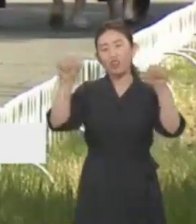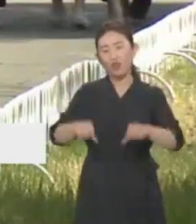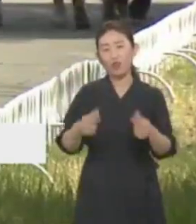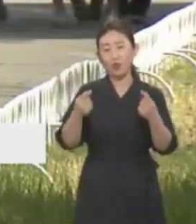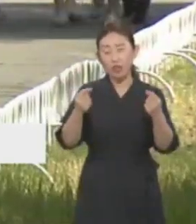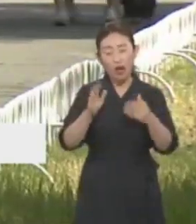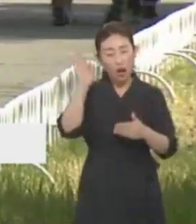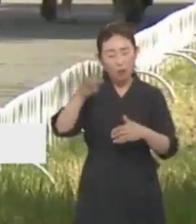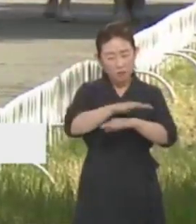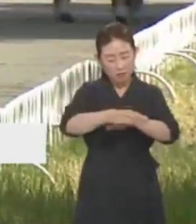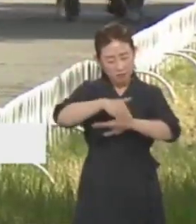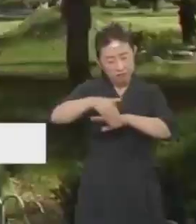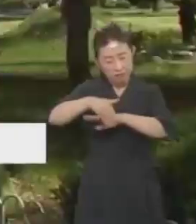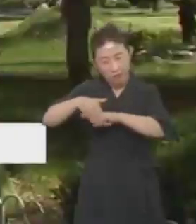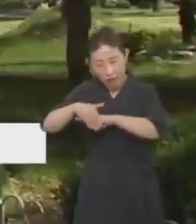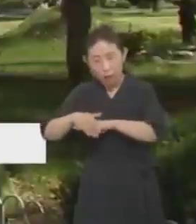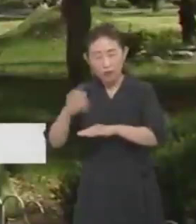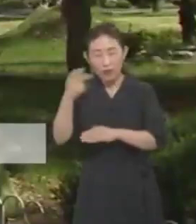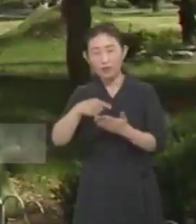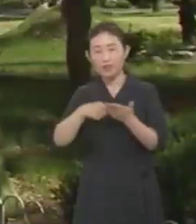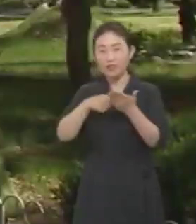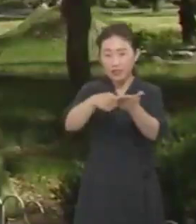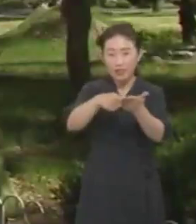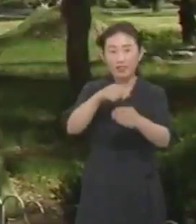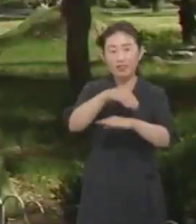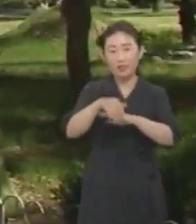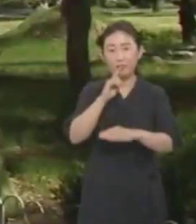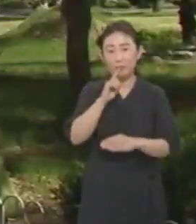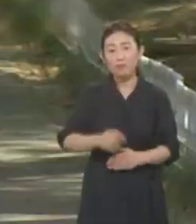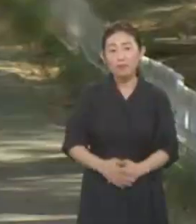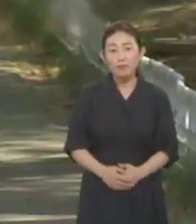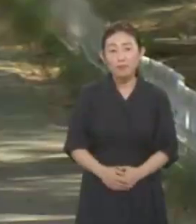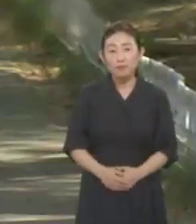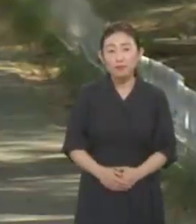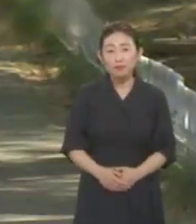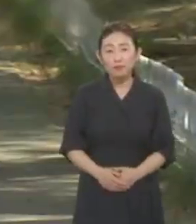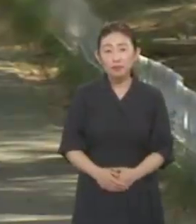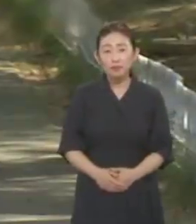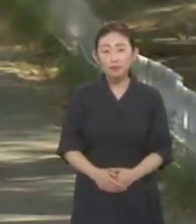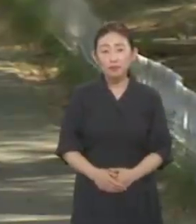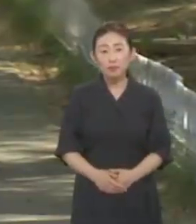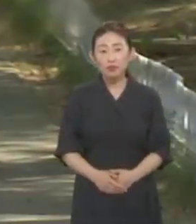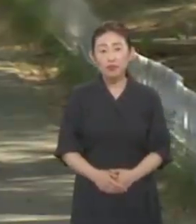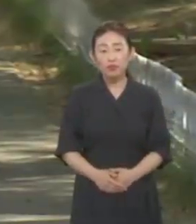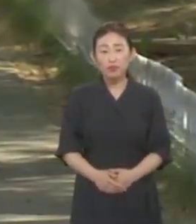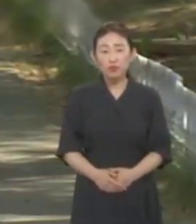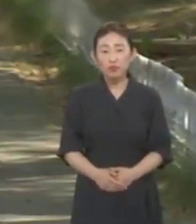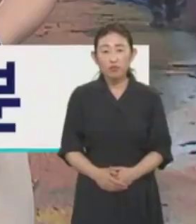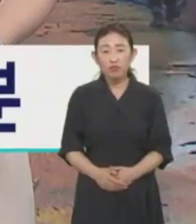새로운 전략 모델로 수정 보완해 재도전 의지를 밝혔습니다. TJB 이수복입니다.